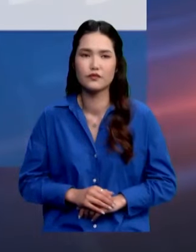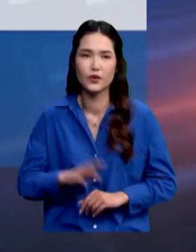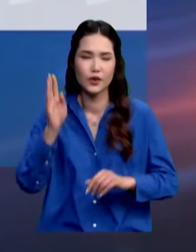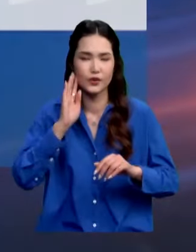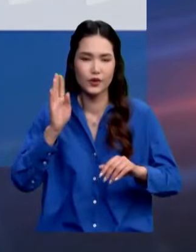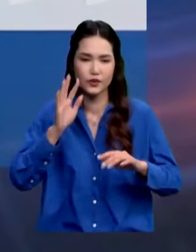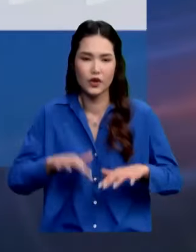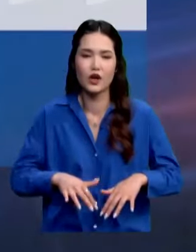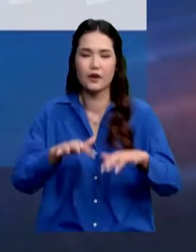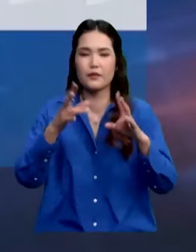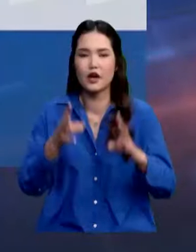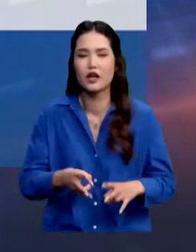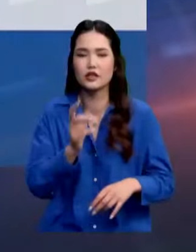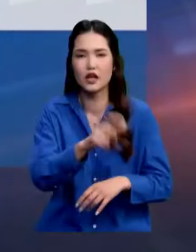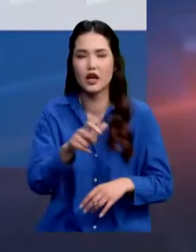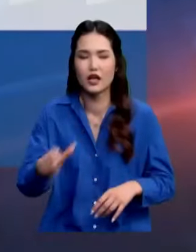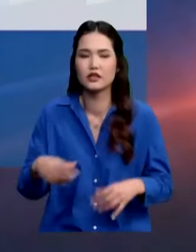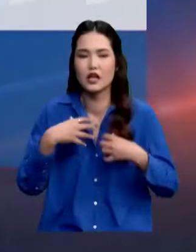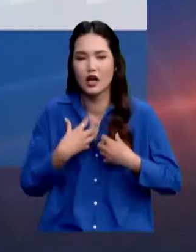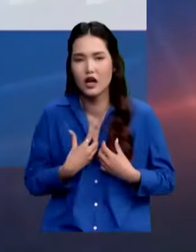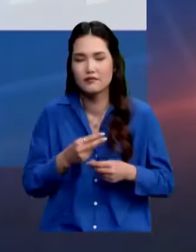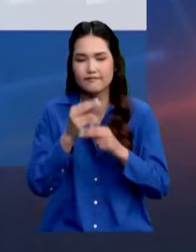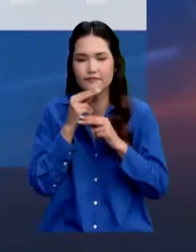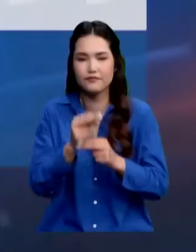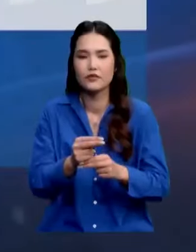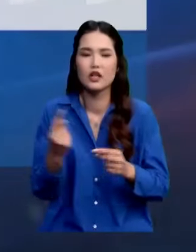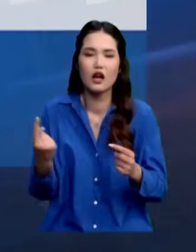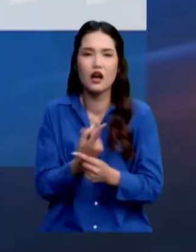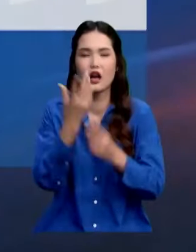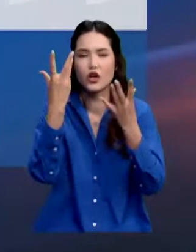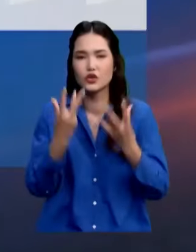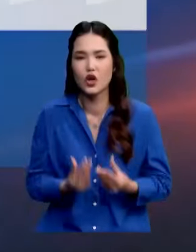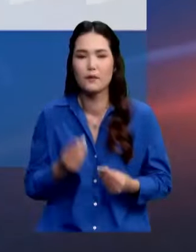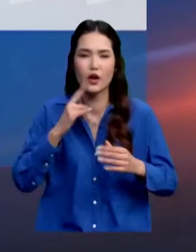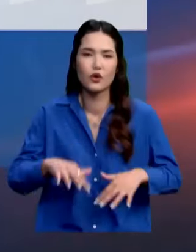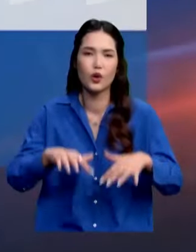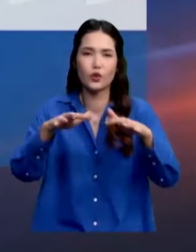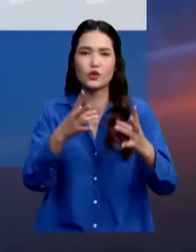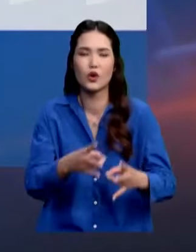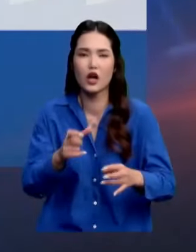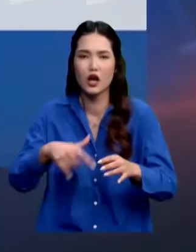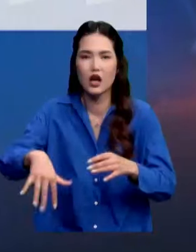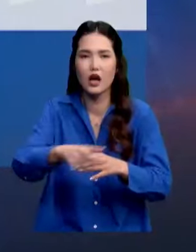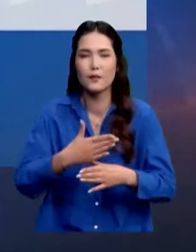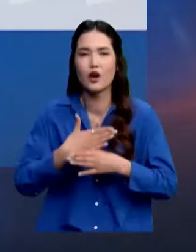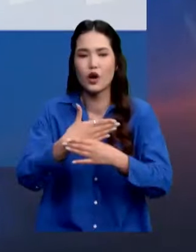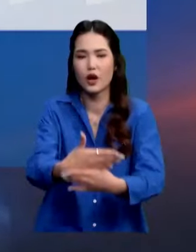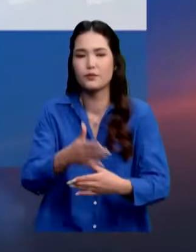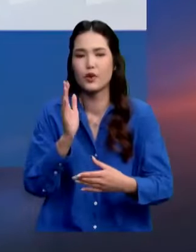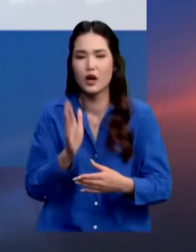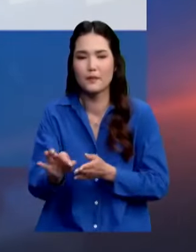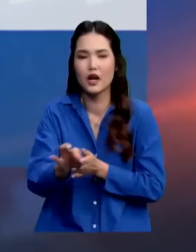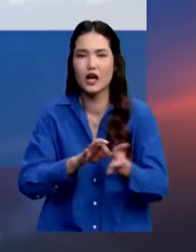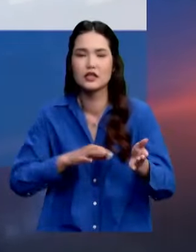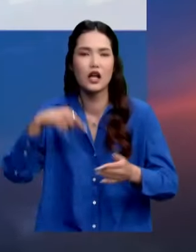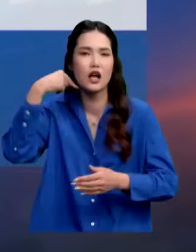Су тасқыннан зардап шеккен азаматтардың қайғысына ортақпын. Біз алғашқы күндерден бастап тасқыннан зардап шеккен аймақтарға көмек көрсетудеміз. Президент